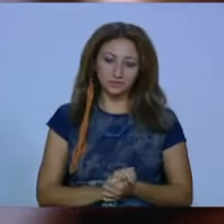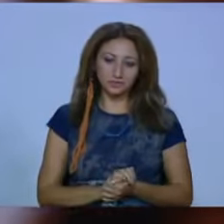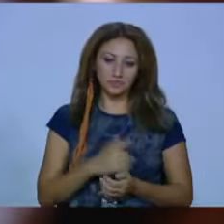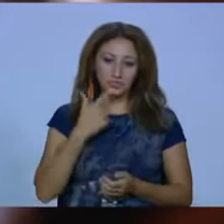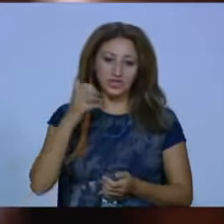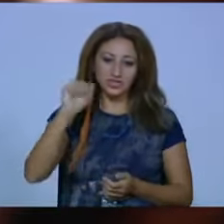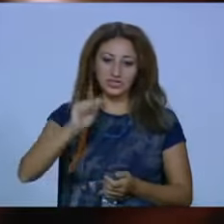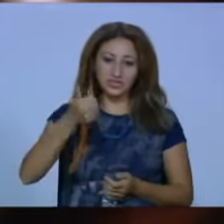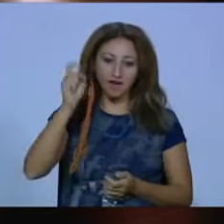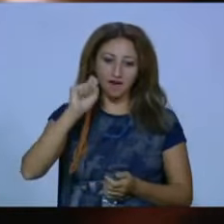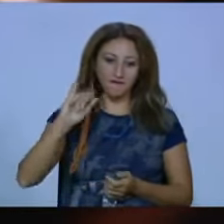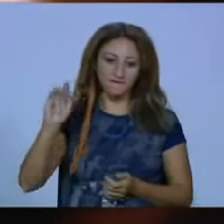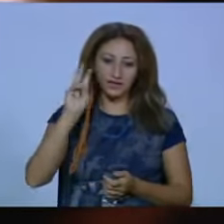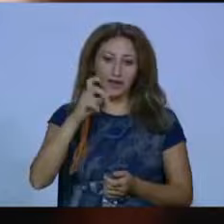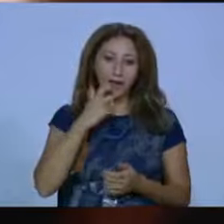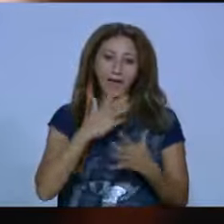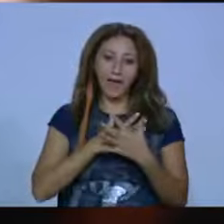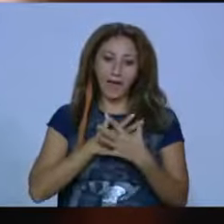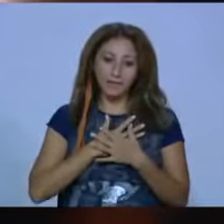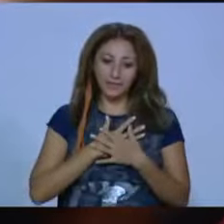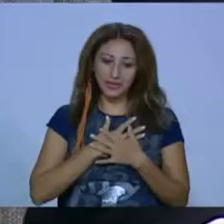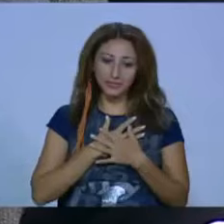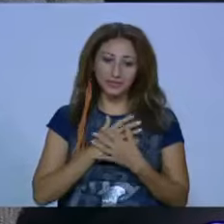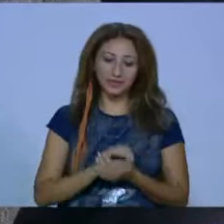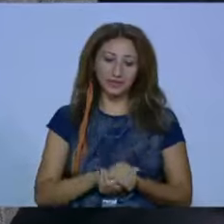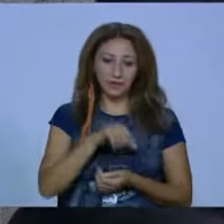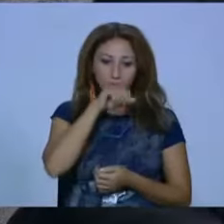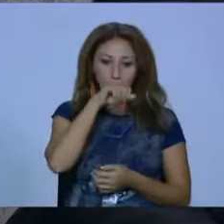وصفي، يا حبيبي يا